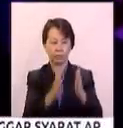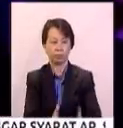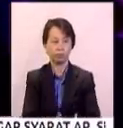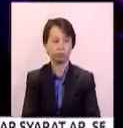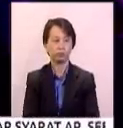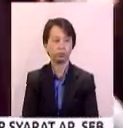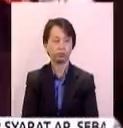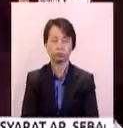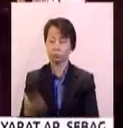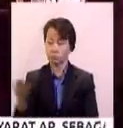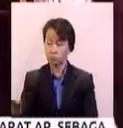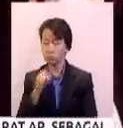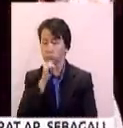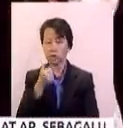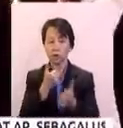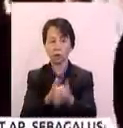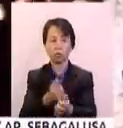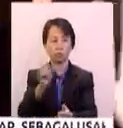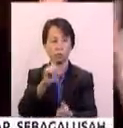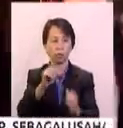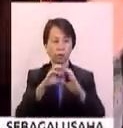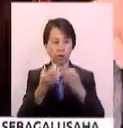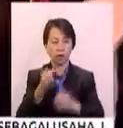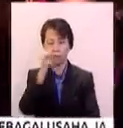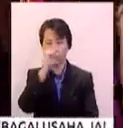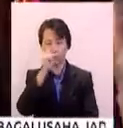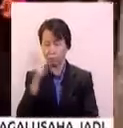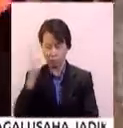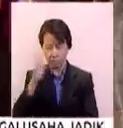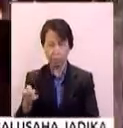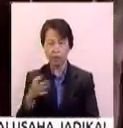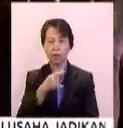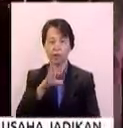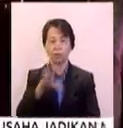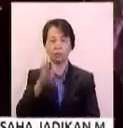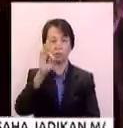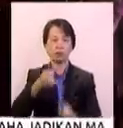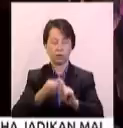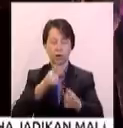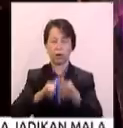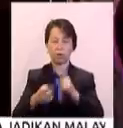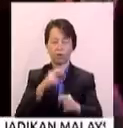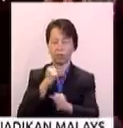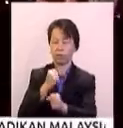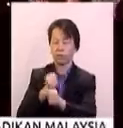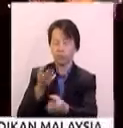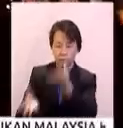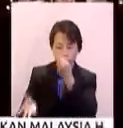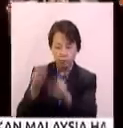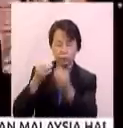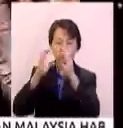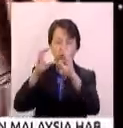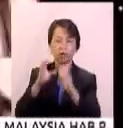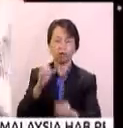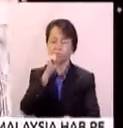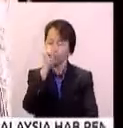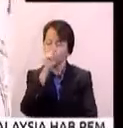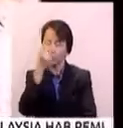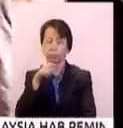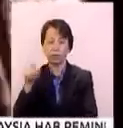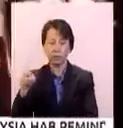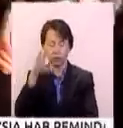Masih lagi, dia tidak mengikuti mana-mana kelas nyanyian formal, namun memilih rakan sekerja untuk mempelajari teknik nyanyian kerana